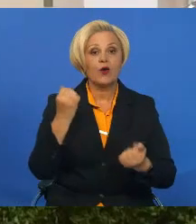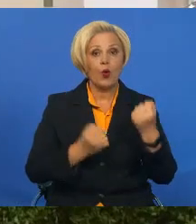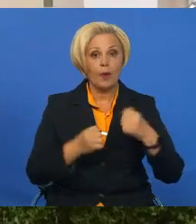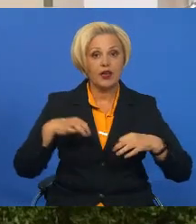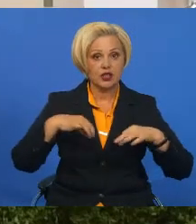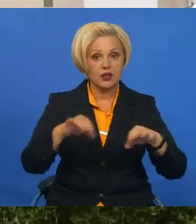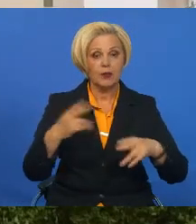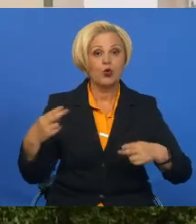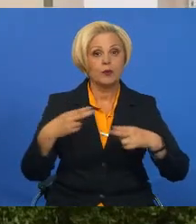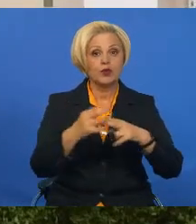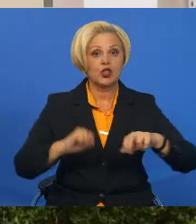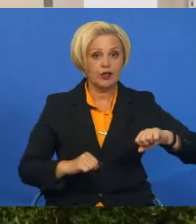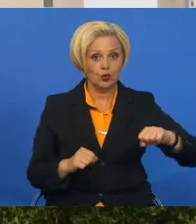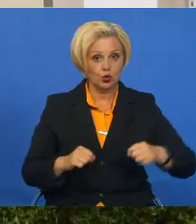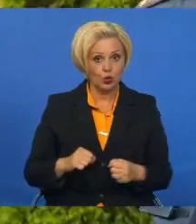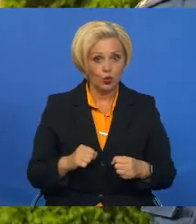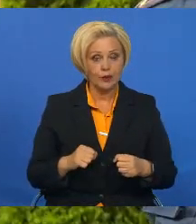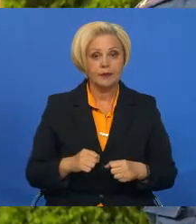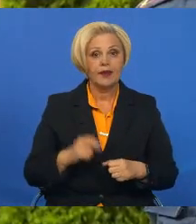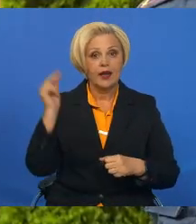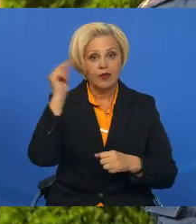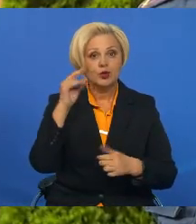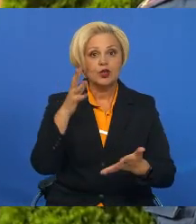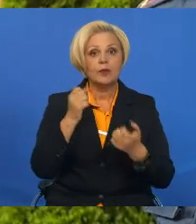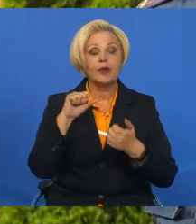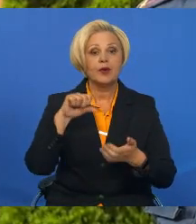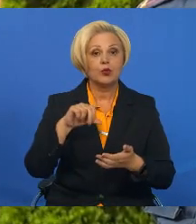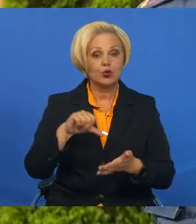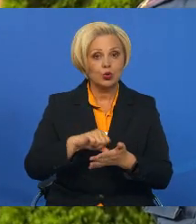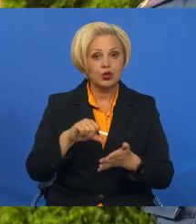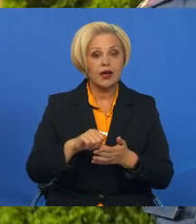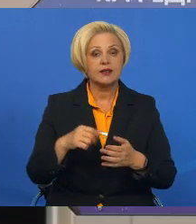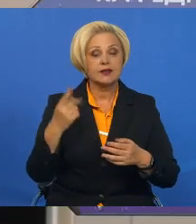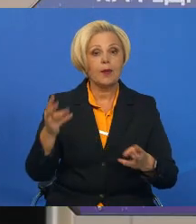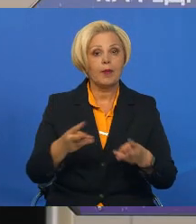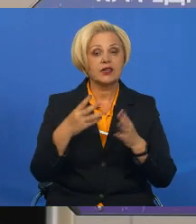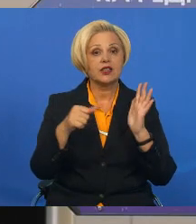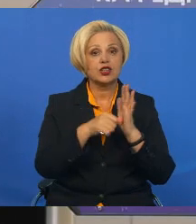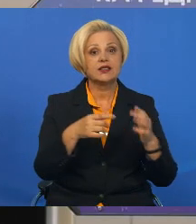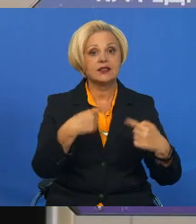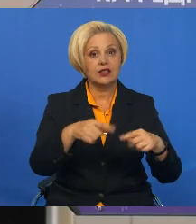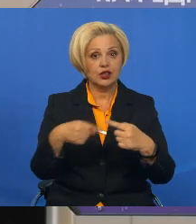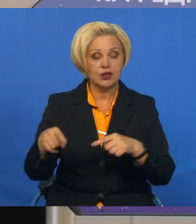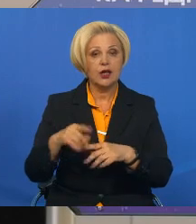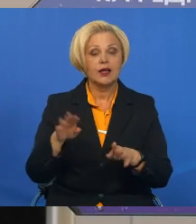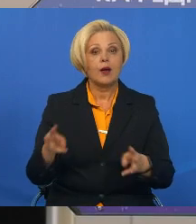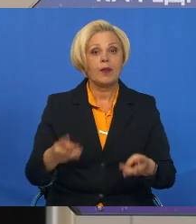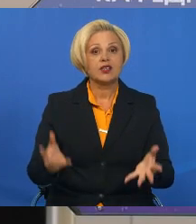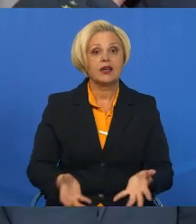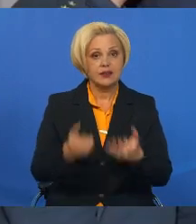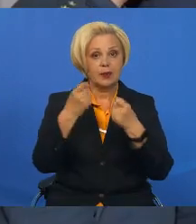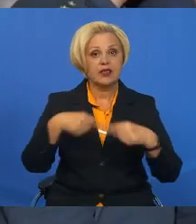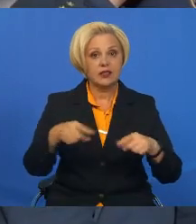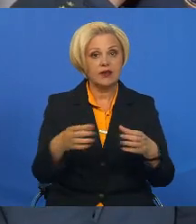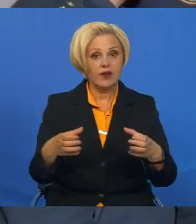машыны будуць перашкаджаць адна адной. У вучэннях прымаюць удзел пажарныя з 6 часцей МНС, а таксама з пажарна-аварыйна-выратавальнага